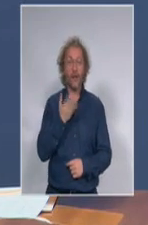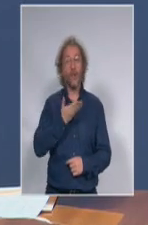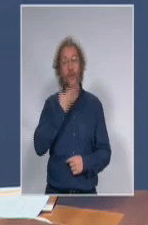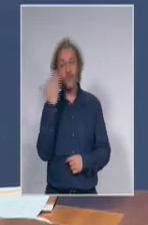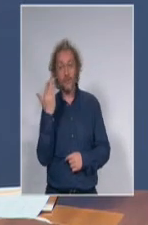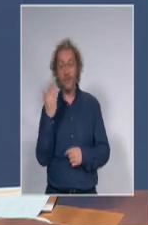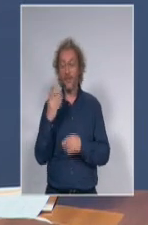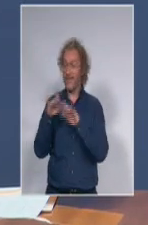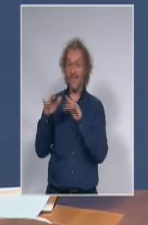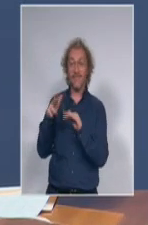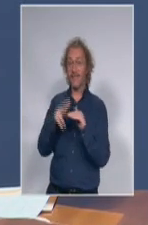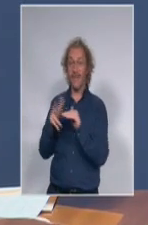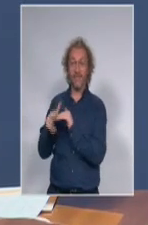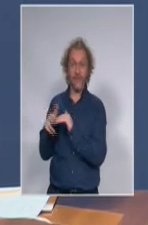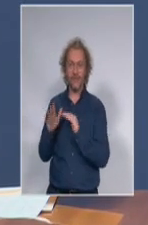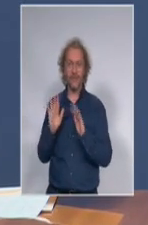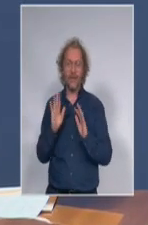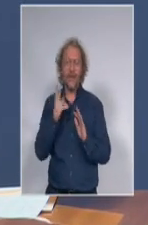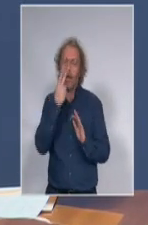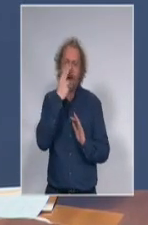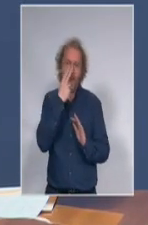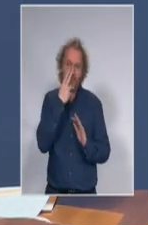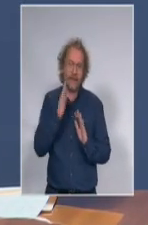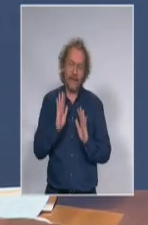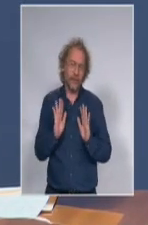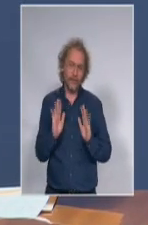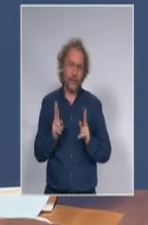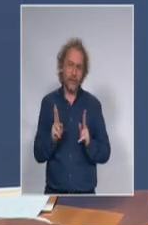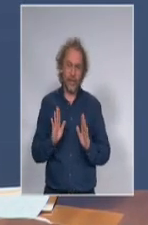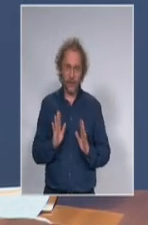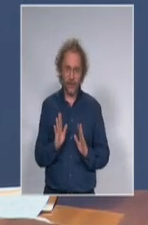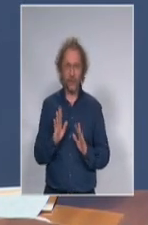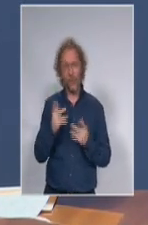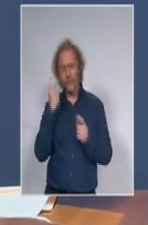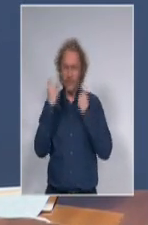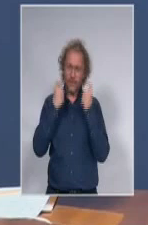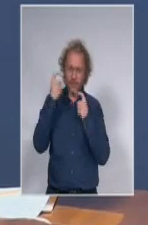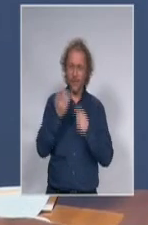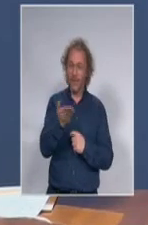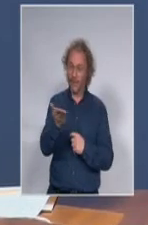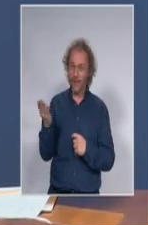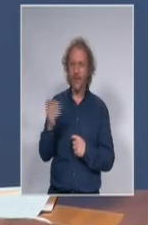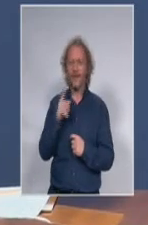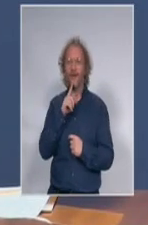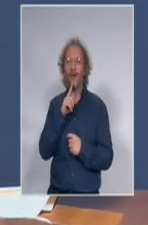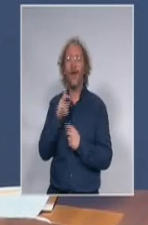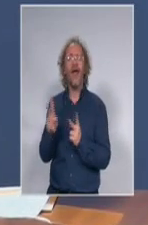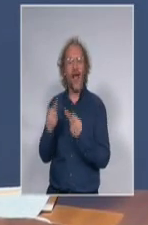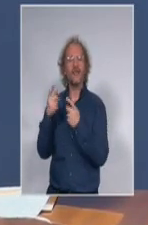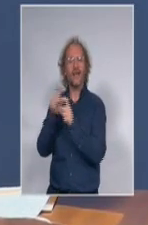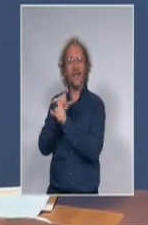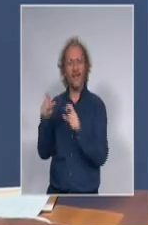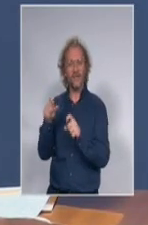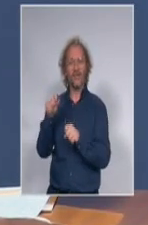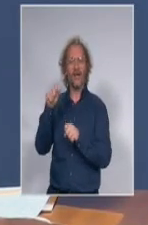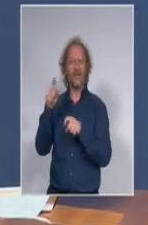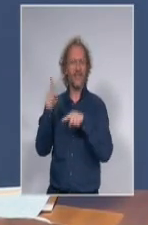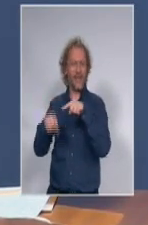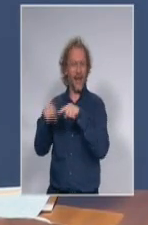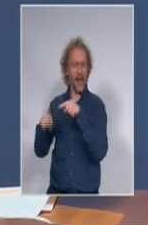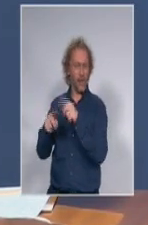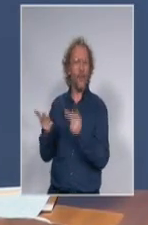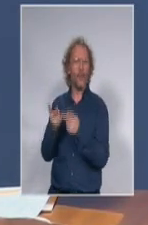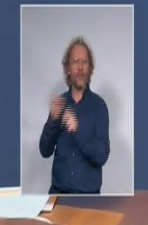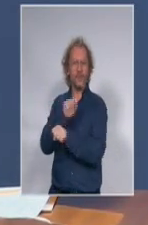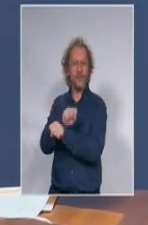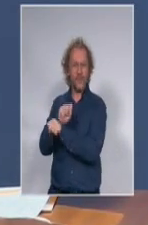kako, možda da razmislimo za te koji su lakše krivično delo počinili, da neko